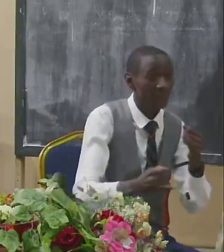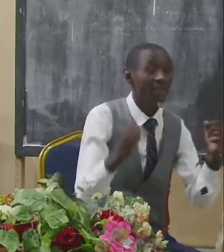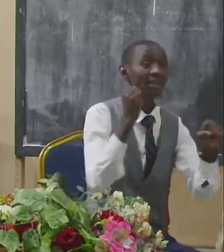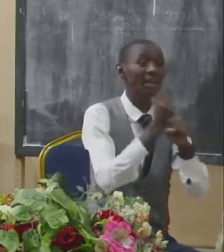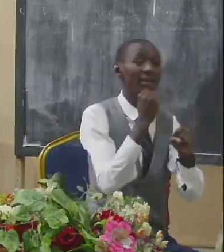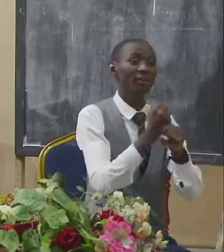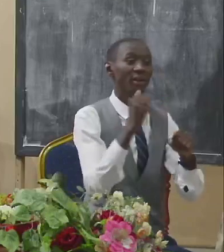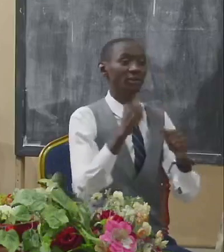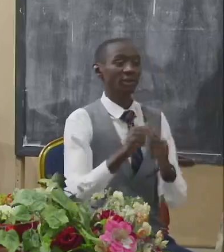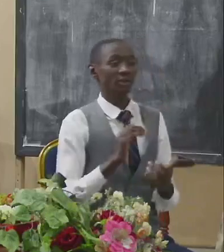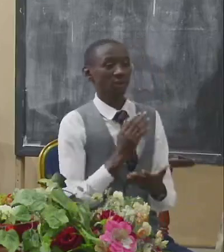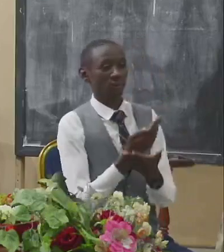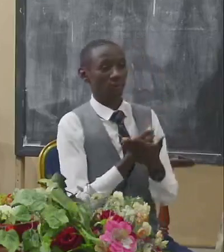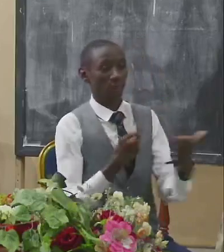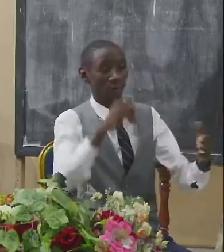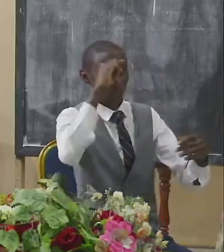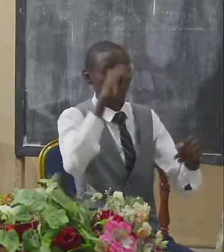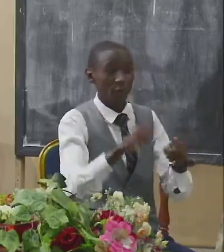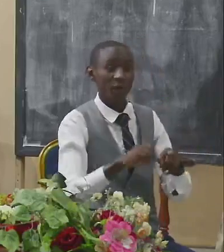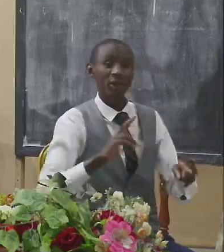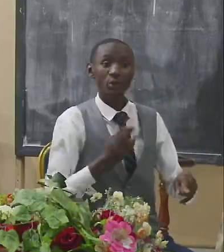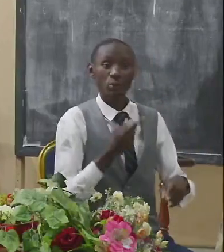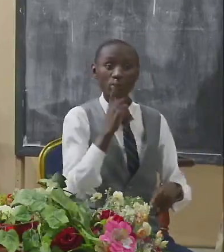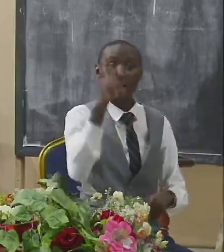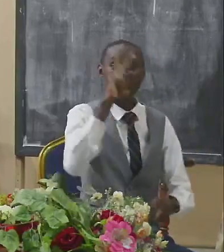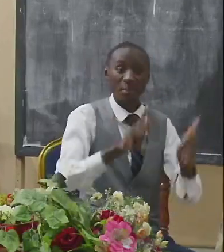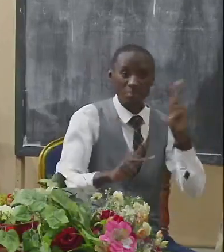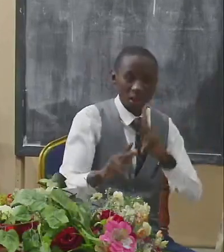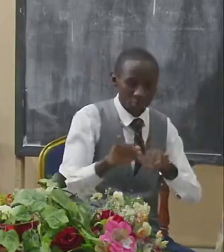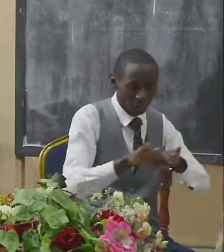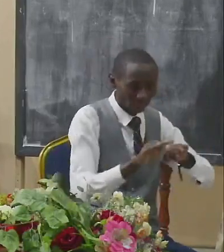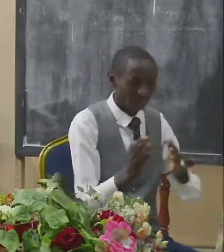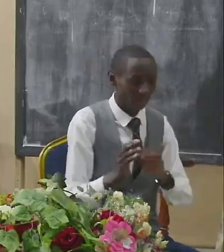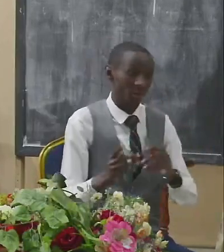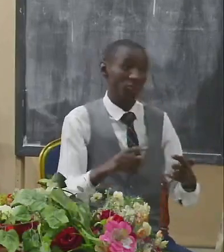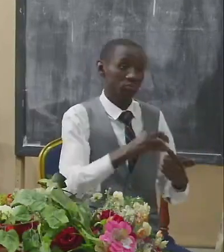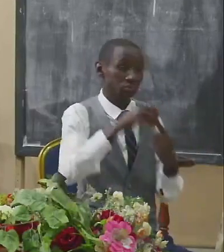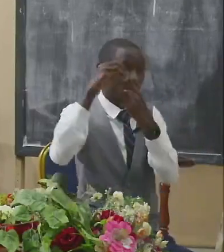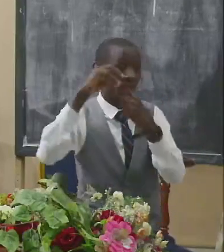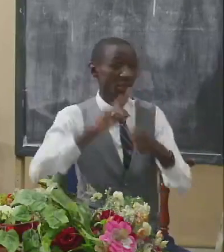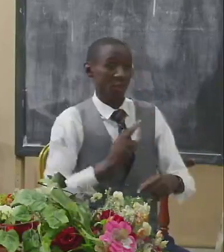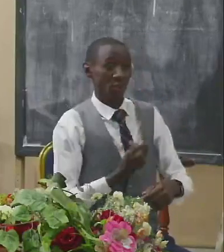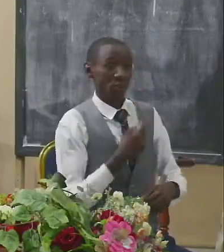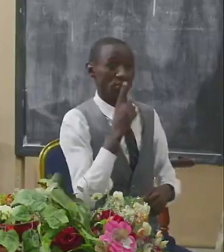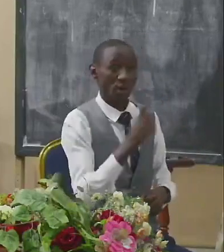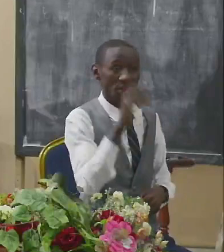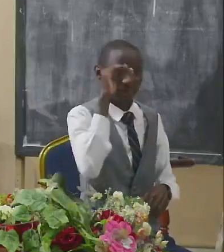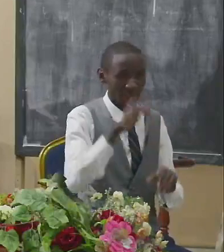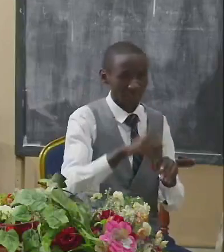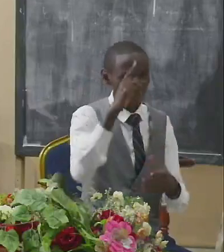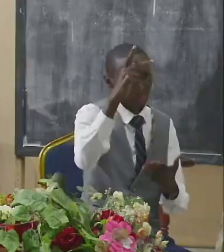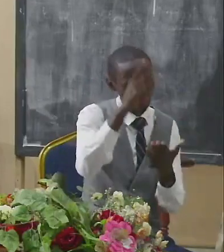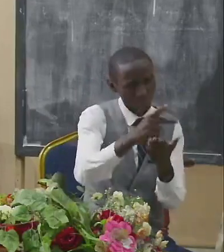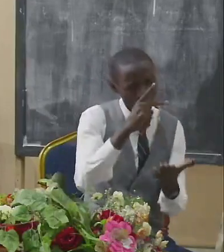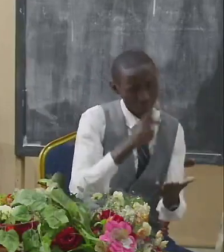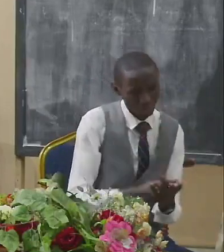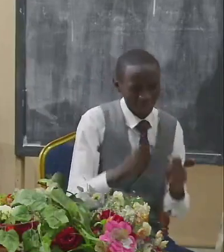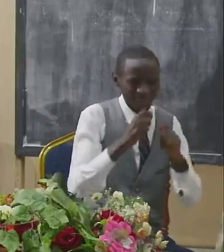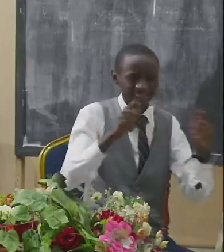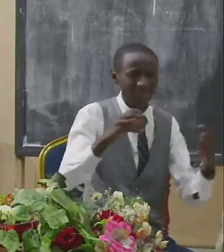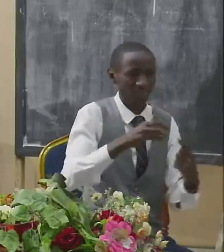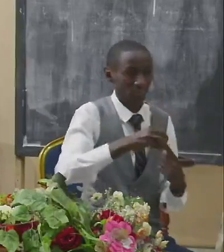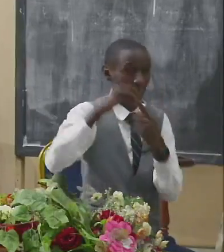nasi. Nous Dugu. Sommes un peuple à part. Sisi ni watu wa kipekee. Nous sommes dans un plan spécial. Tuko katika mpango